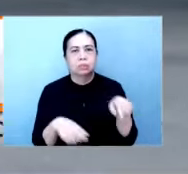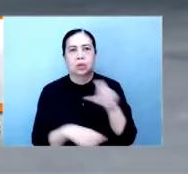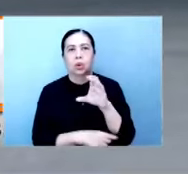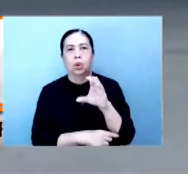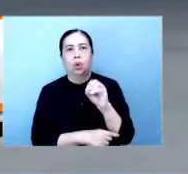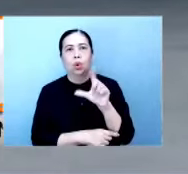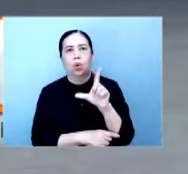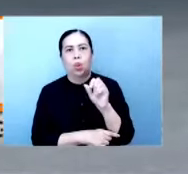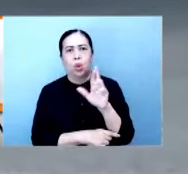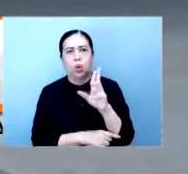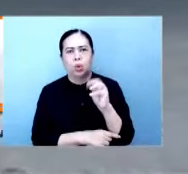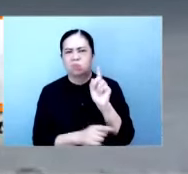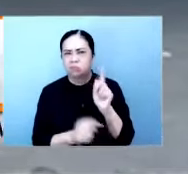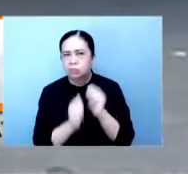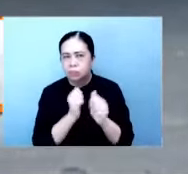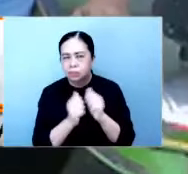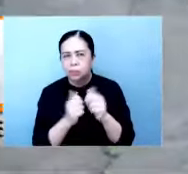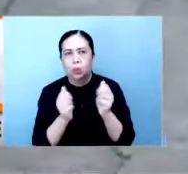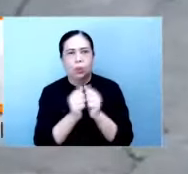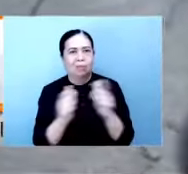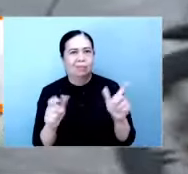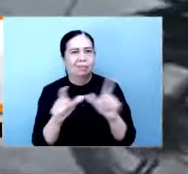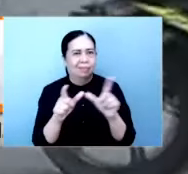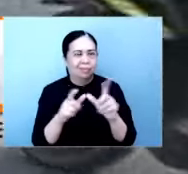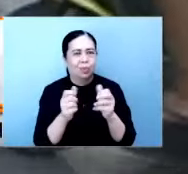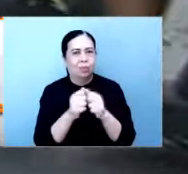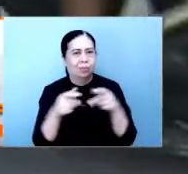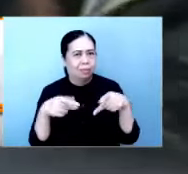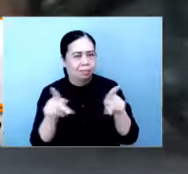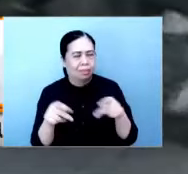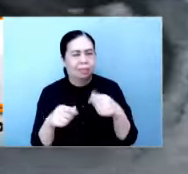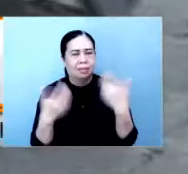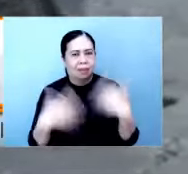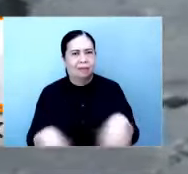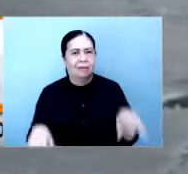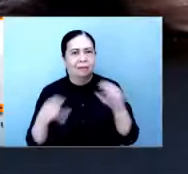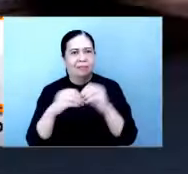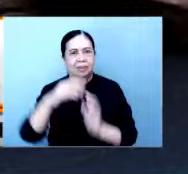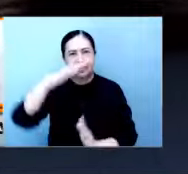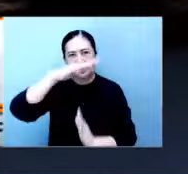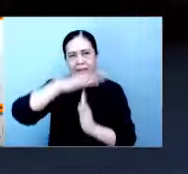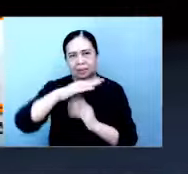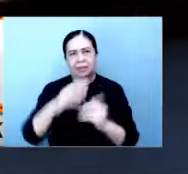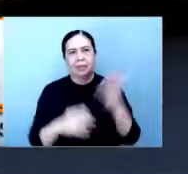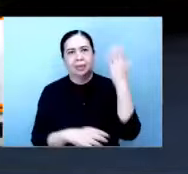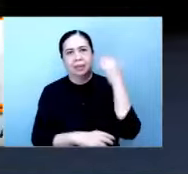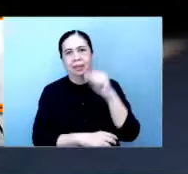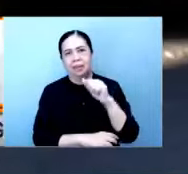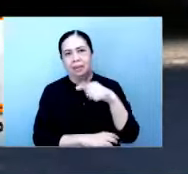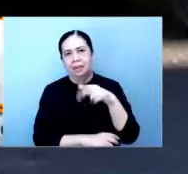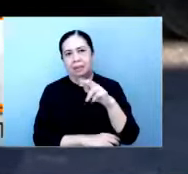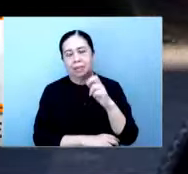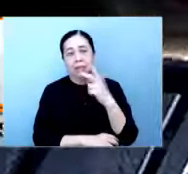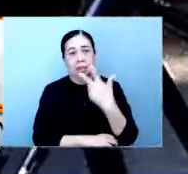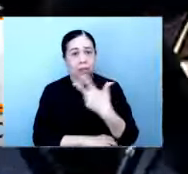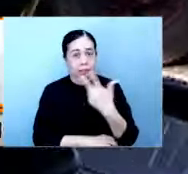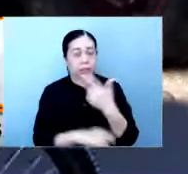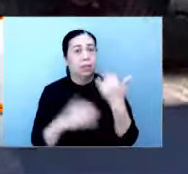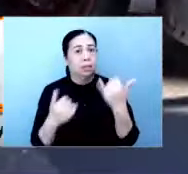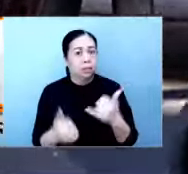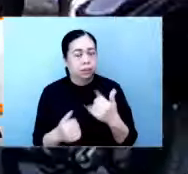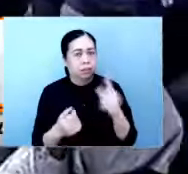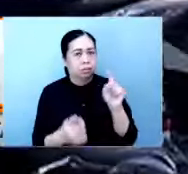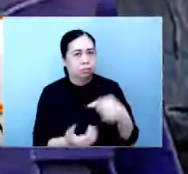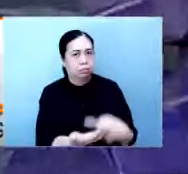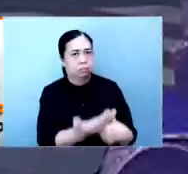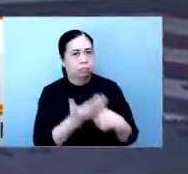na walang kooperatiba matapos ang deadline ng PUV franchise consolidation noong April 30. Sa ngayon, show cause order muna